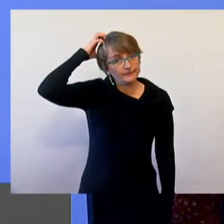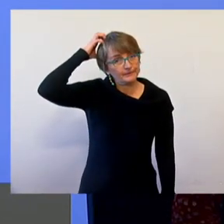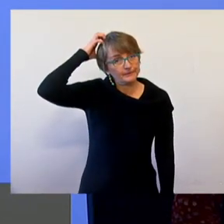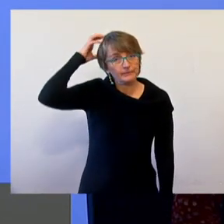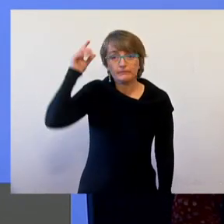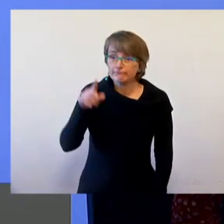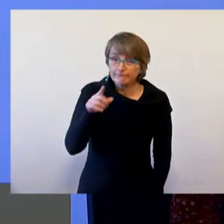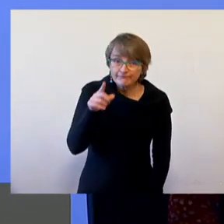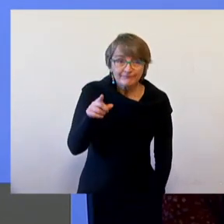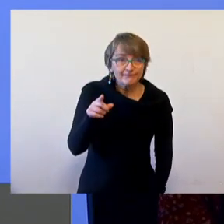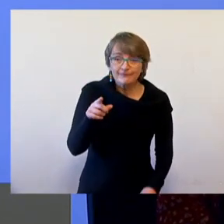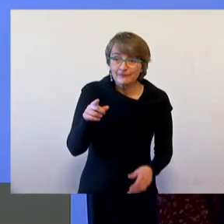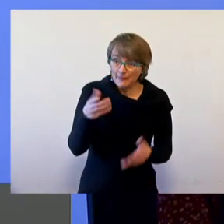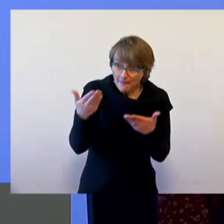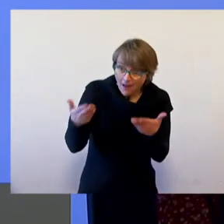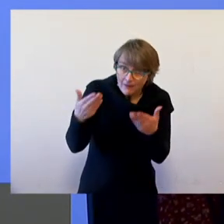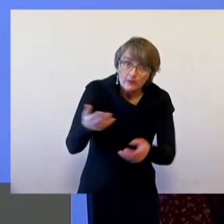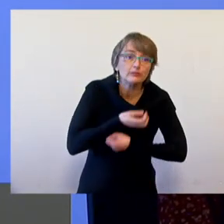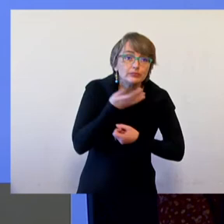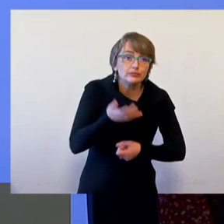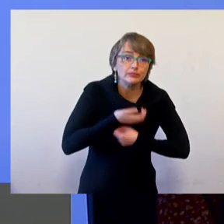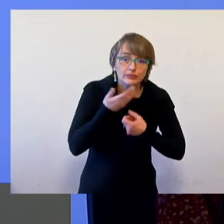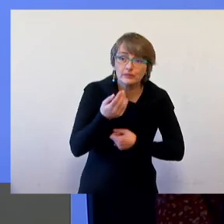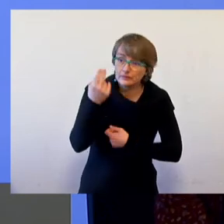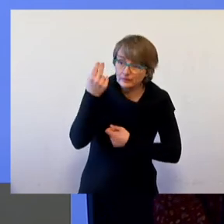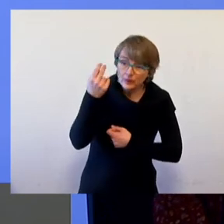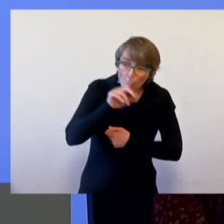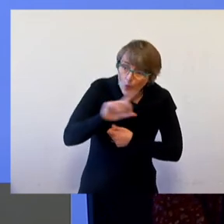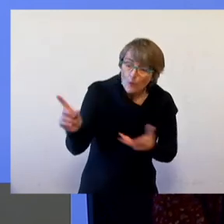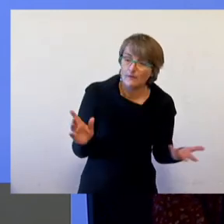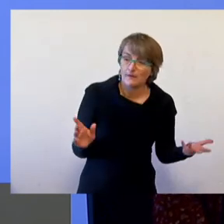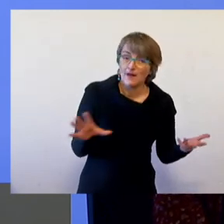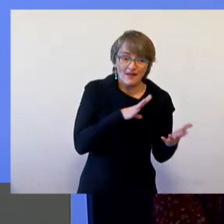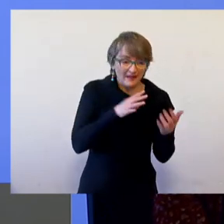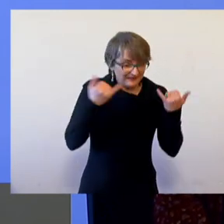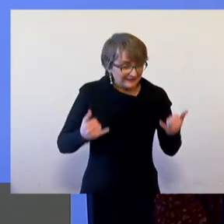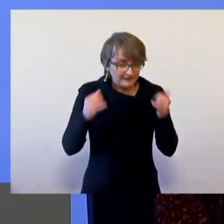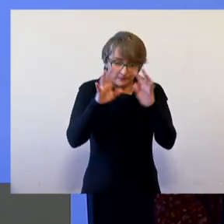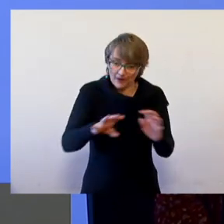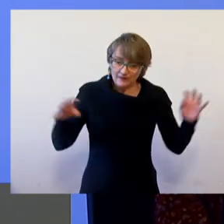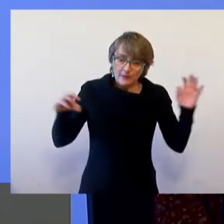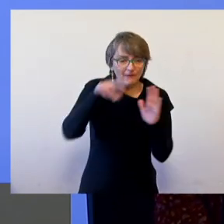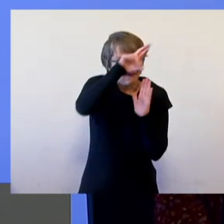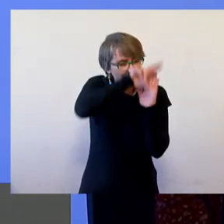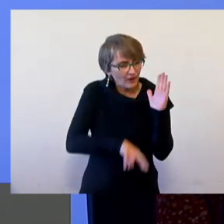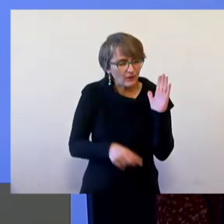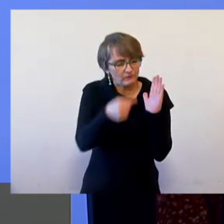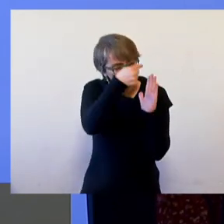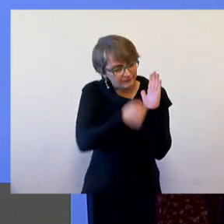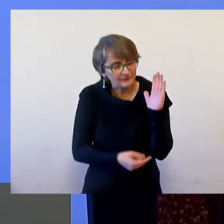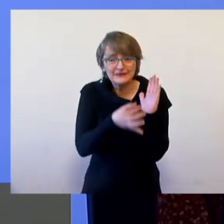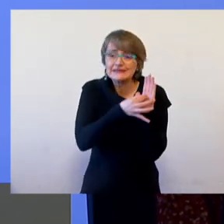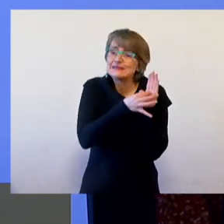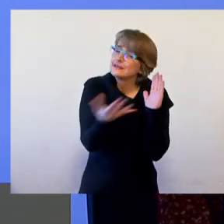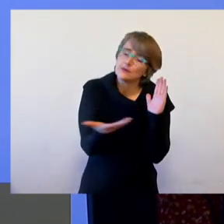Madame Yag, vous n'avez pas la parole. Il y a un règlement de notre assemblée, et cette assemblée, elle se tient selon le principe suivant. Et